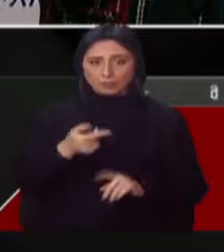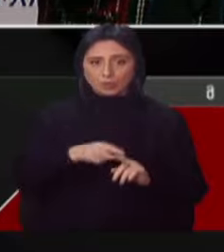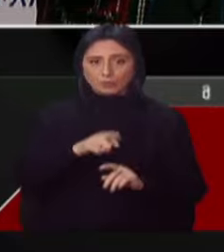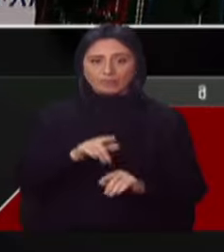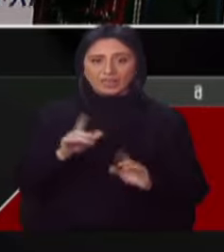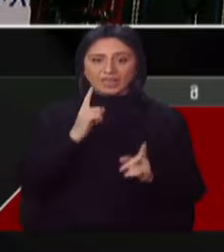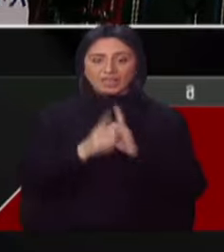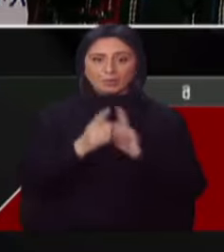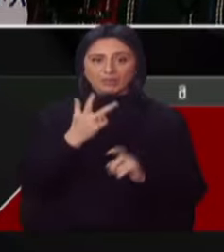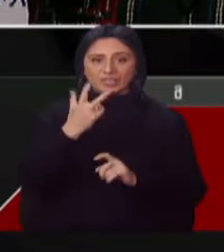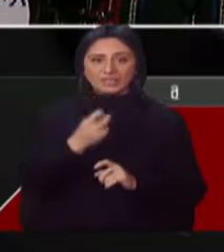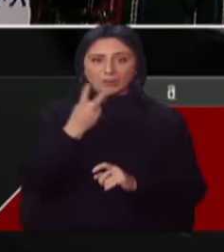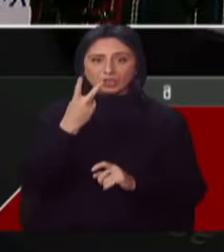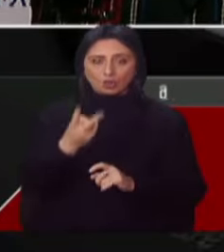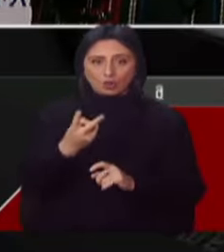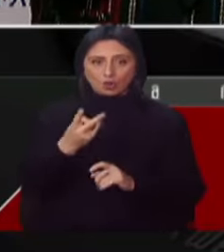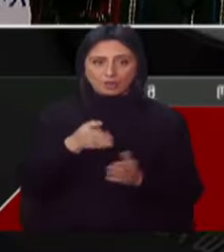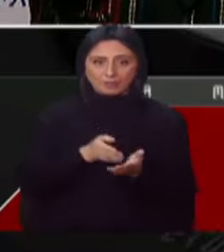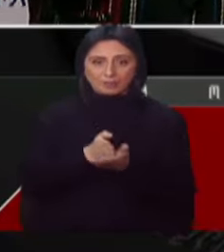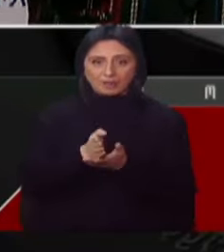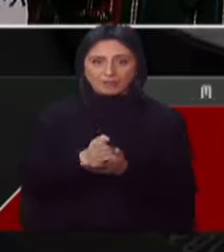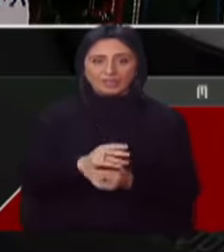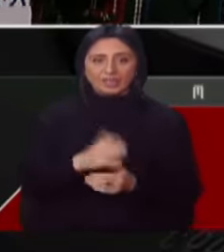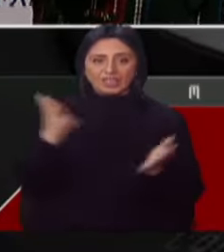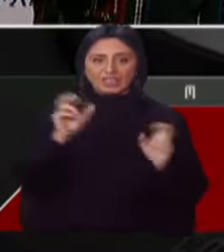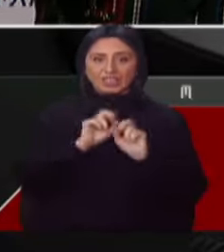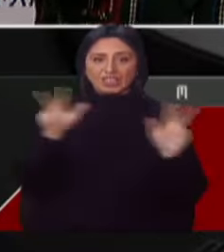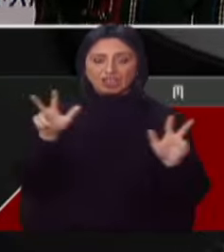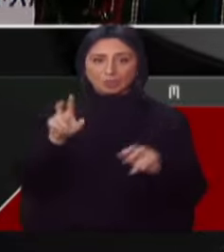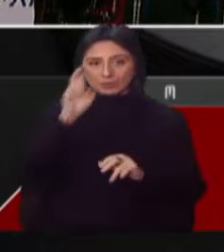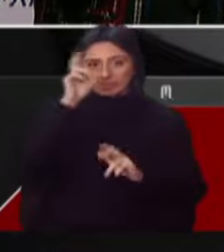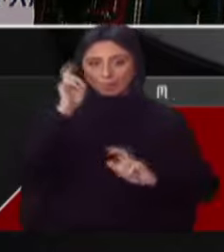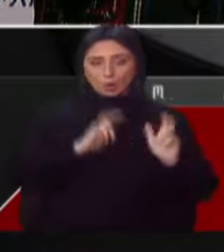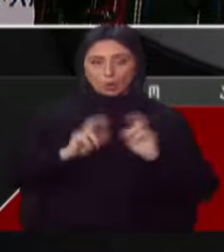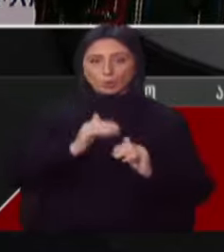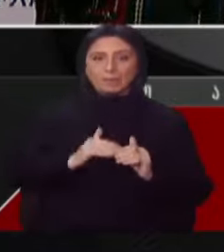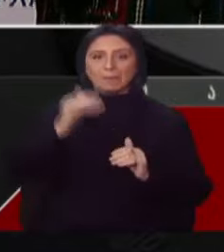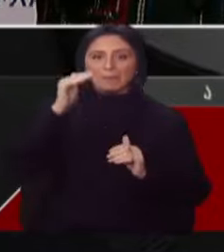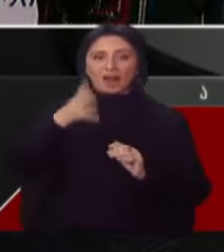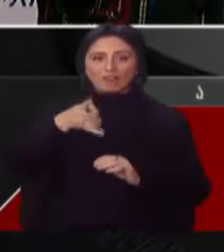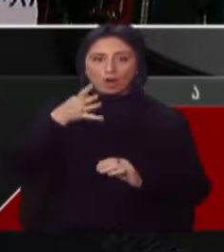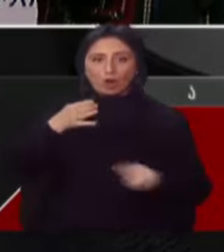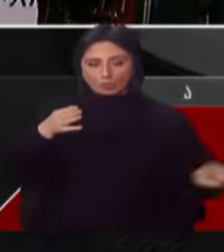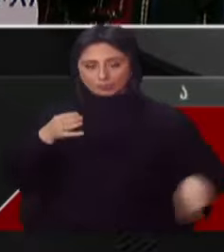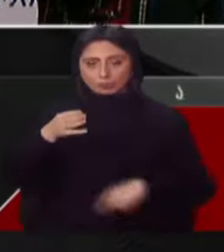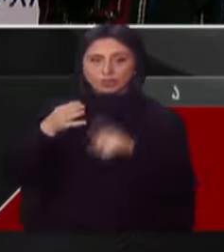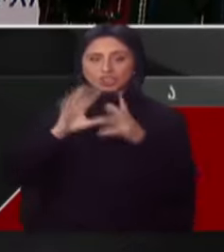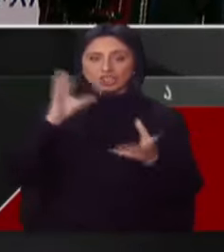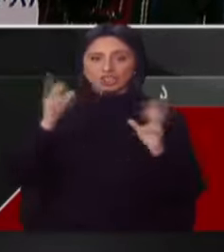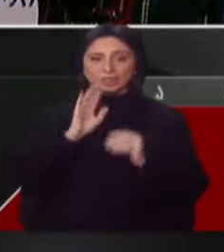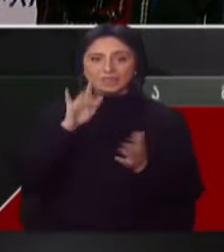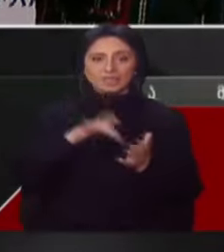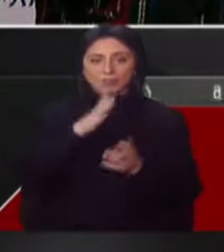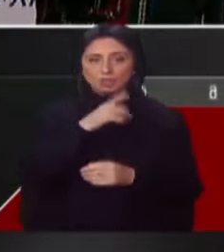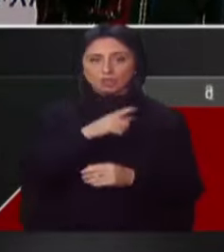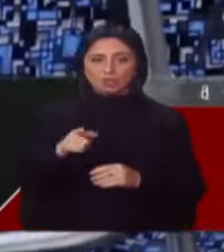რომლებიც იმოძრავებს 302 მარშრუტის მიმართულებით, ანუ დიდი ღმიდან სახელმწიფო უნივერსიტეტის მაღლივის კორპუსების მიმართულებით. ჯამში დედაქალაქში